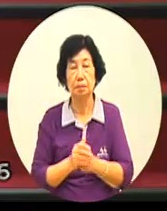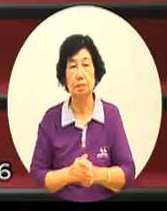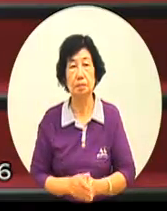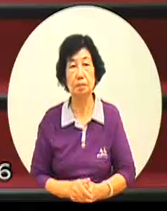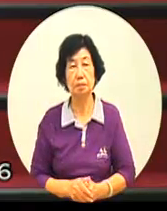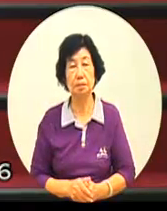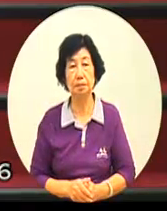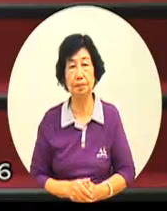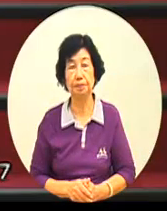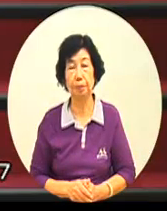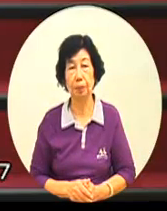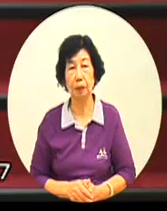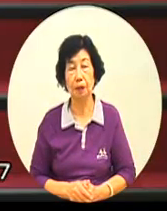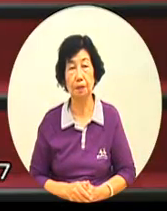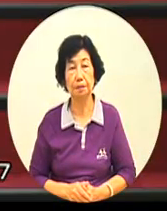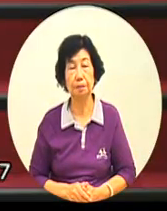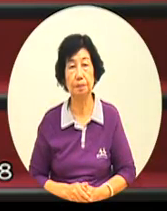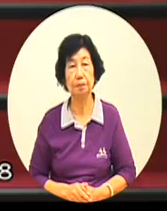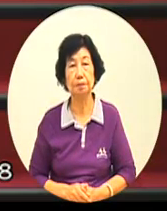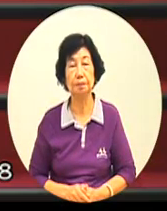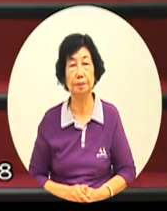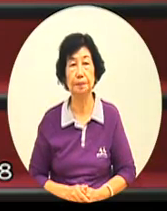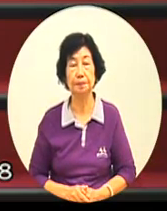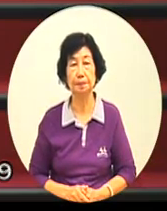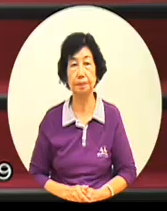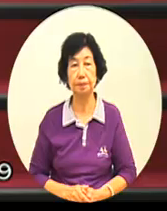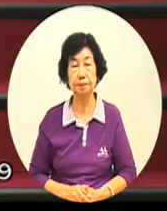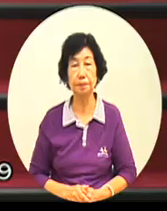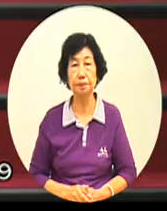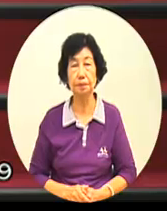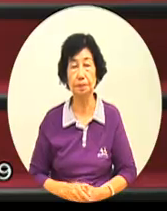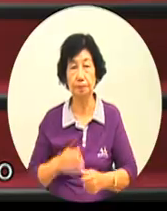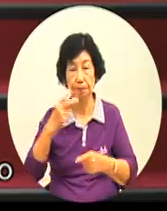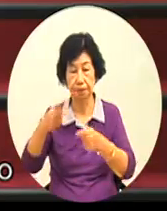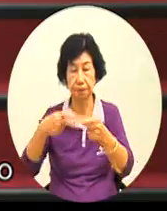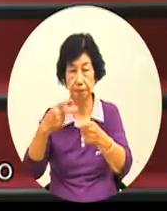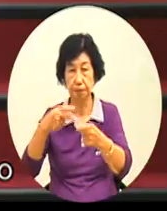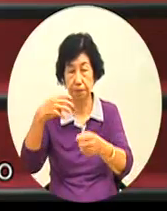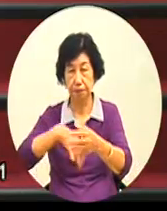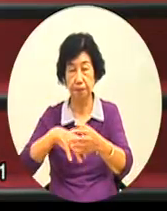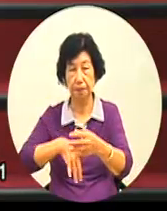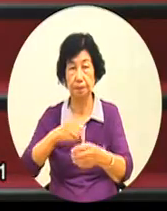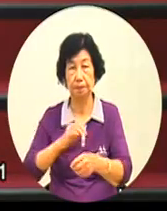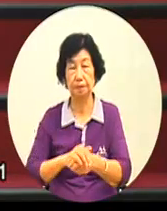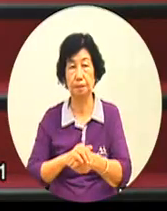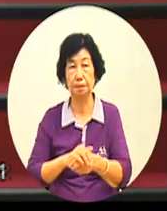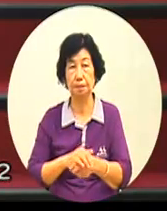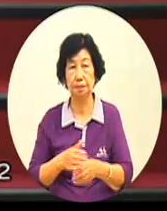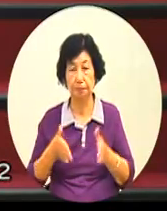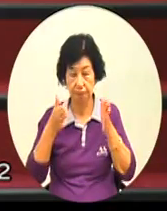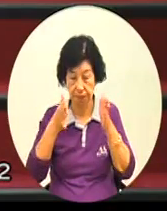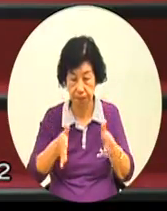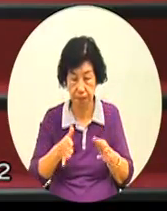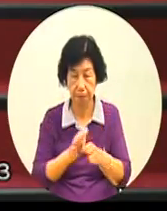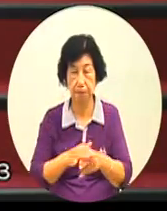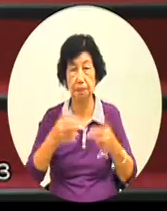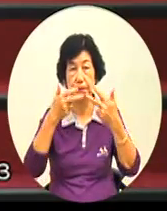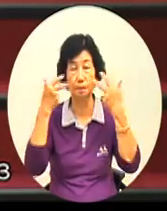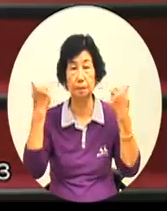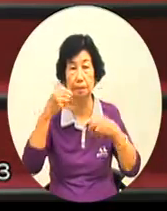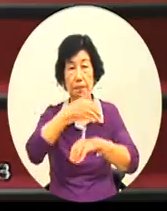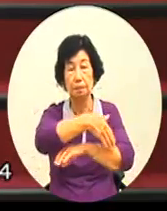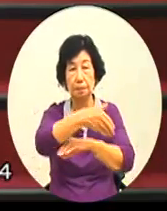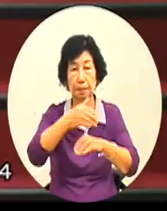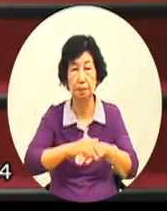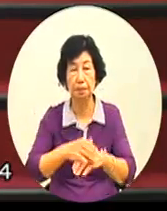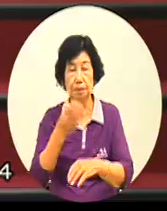们的国众主委哈，在这里两年来，你对我们原乡的各项的这些